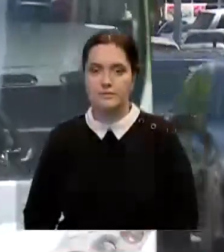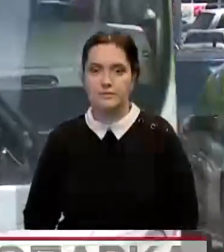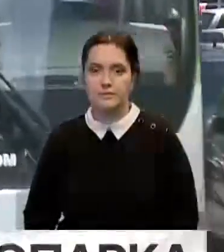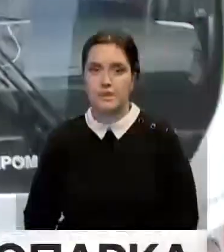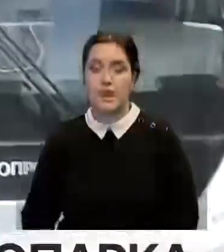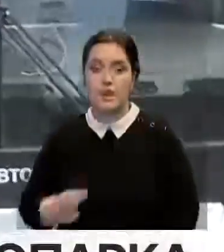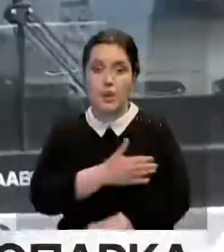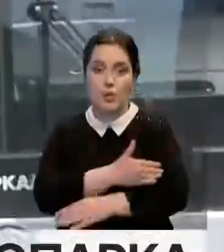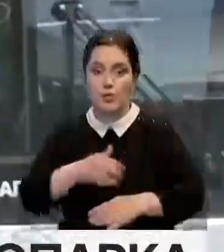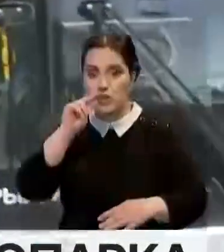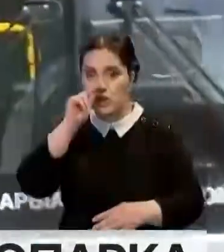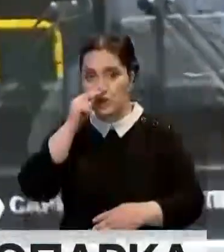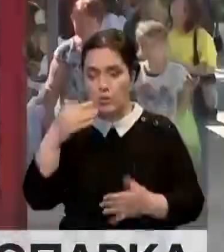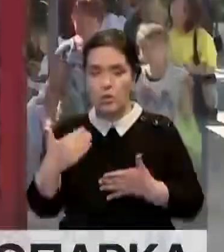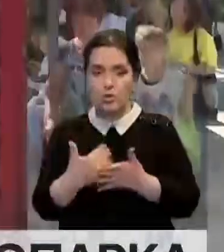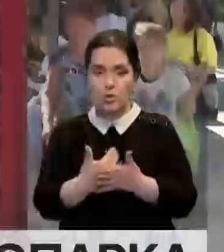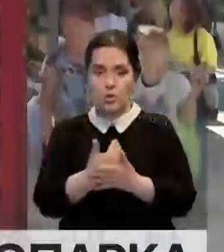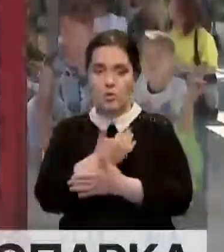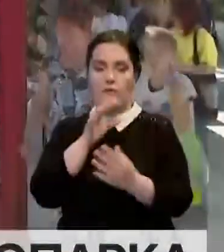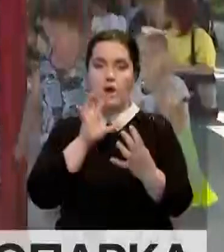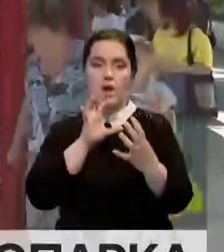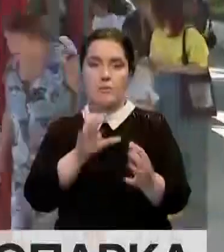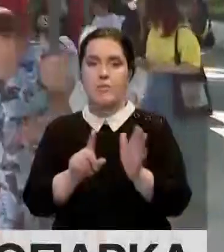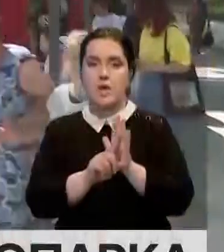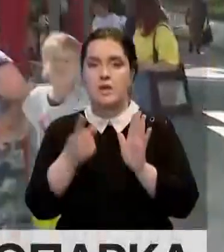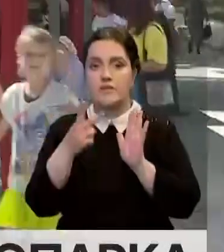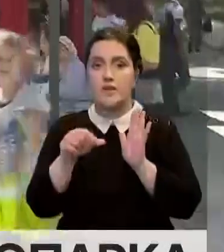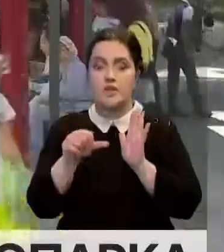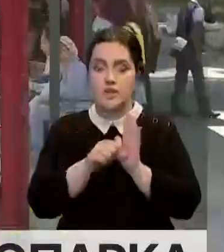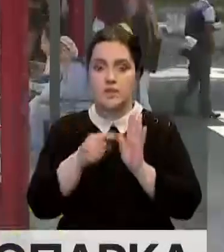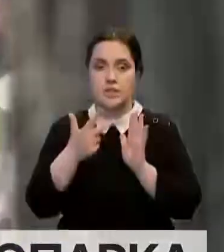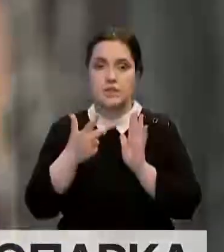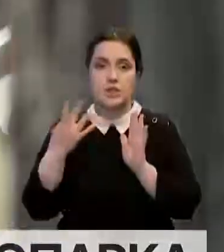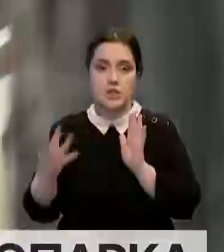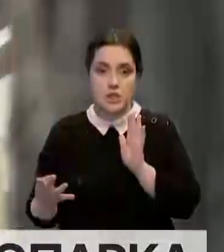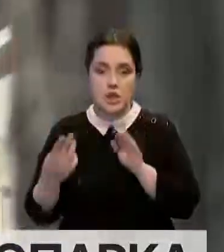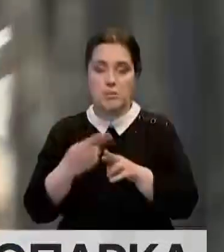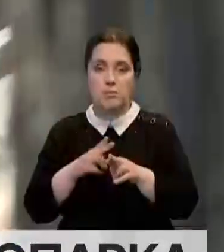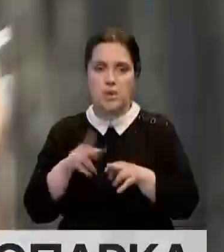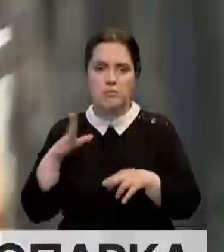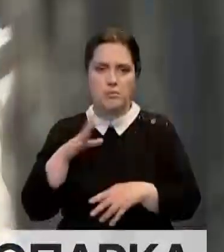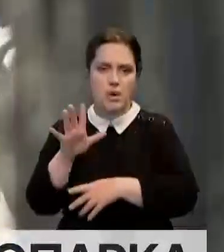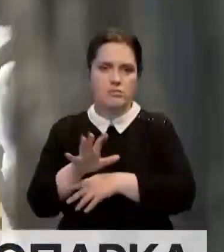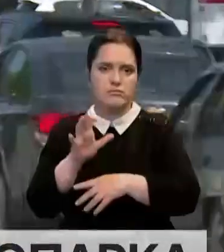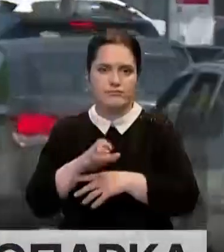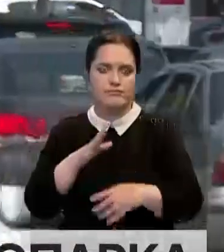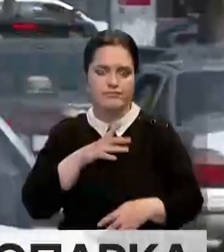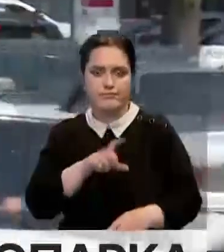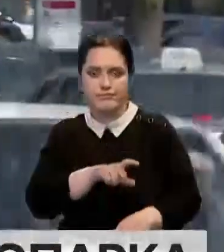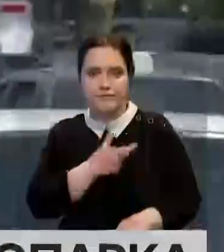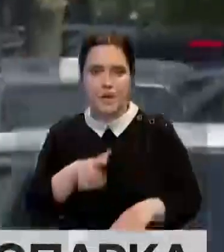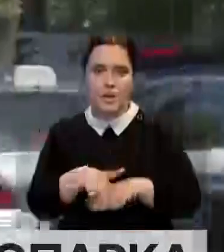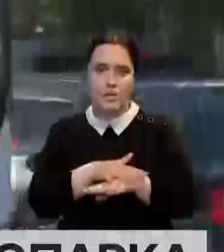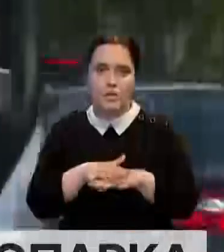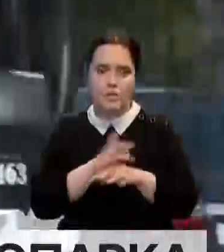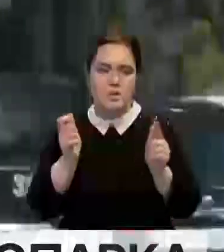На улице Шымкента выехали новые автобусы, пустили их по маршрутам 26 и 34. Именно они вызывали нарекания у горожан. Людей не